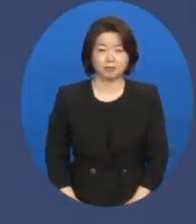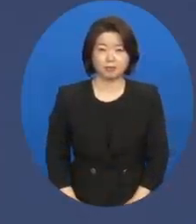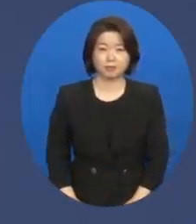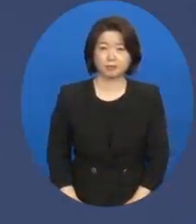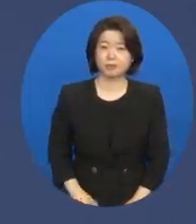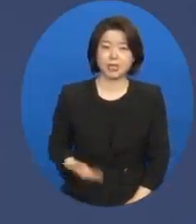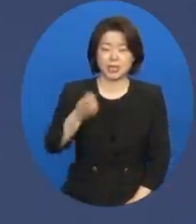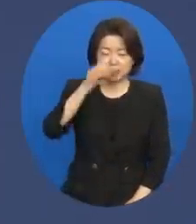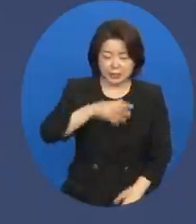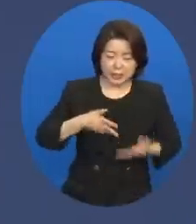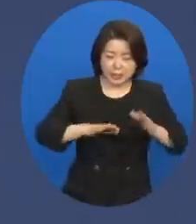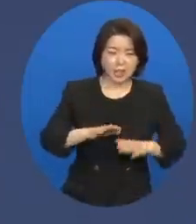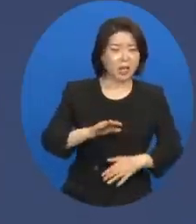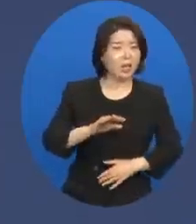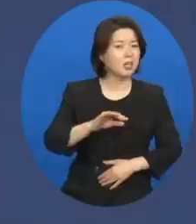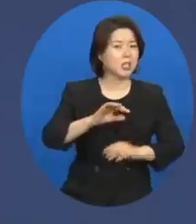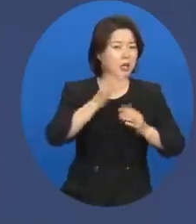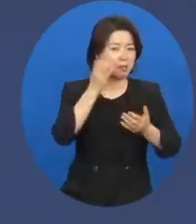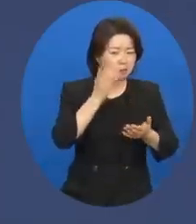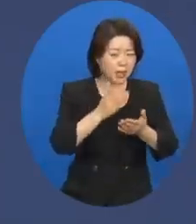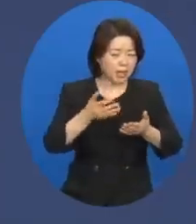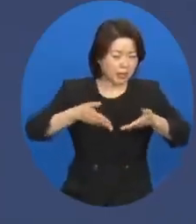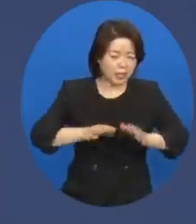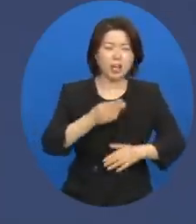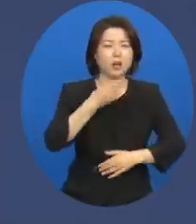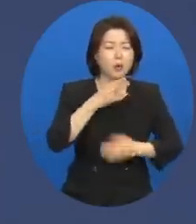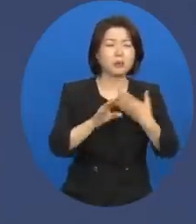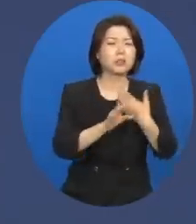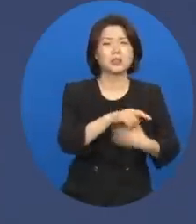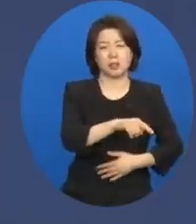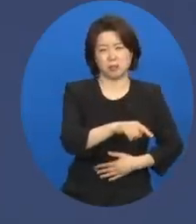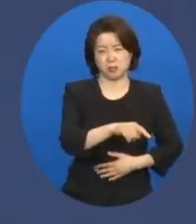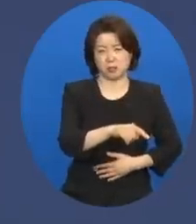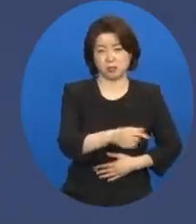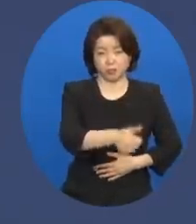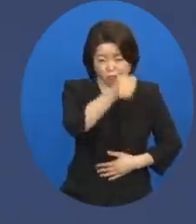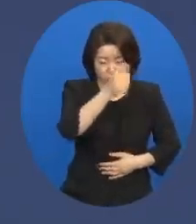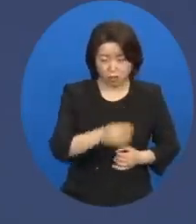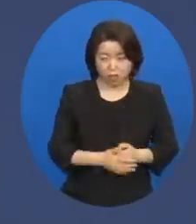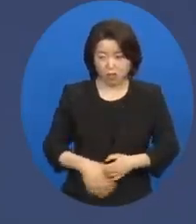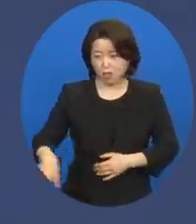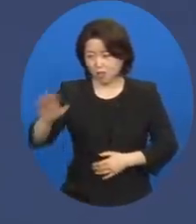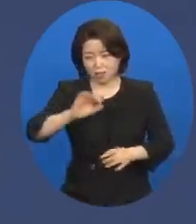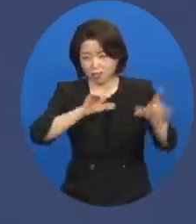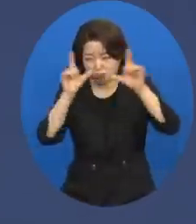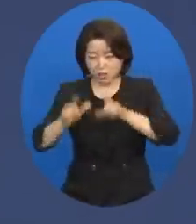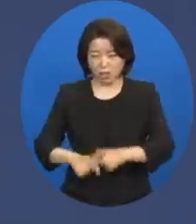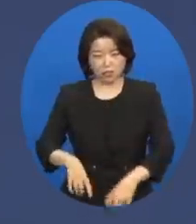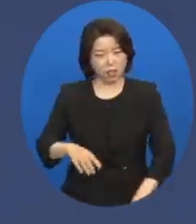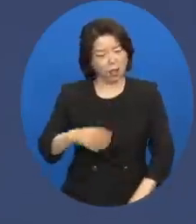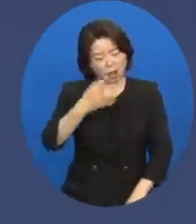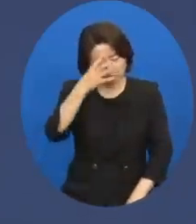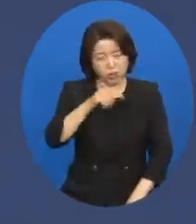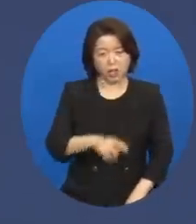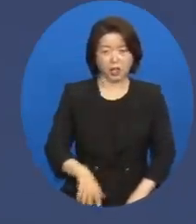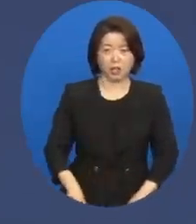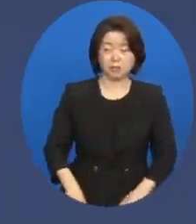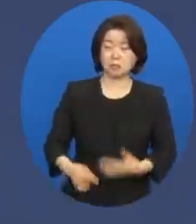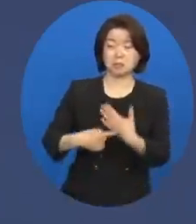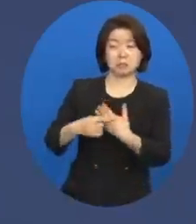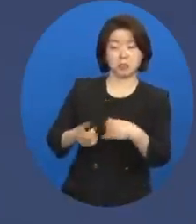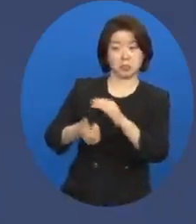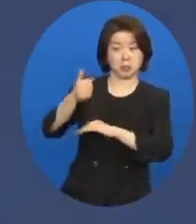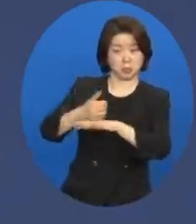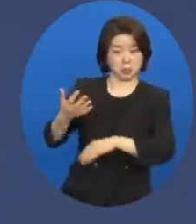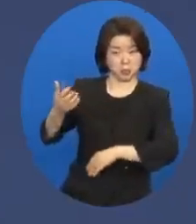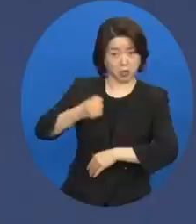차라리 태어나지 아니하면 못하게. 대다수의 사람들이 그래요. 멀쩡하게 뭐 성공한 것 같고 막 가오잡고 이러시는데